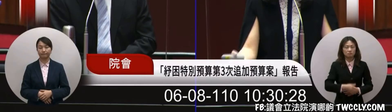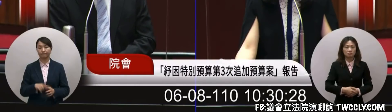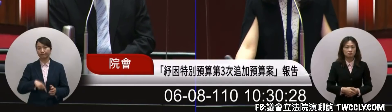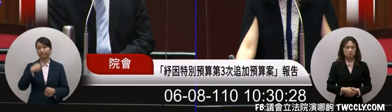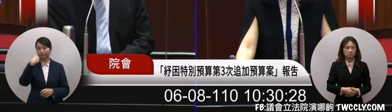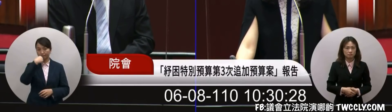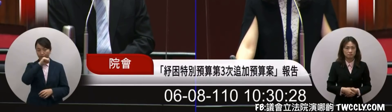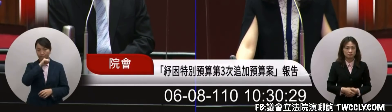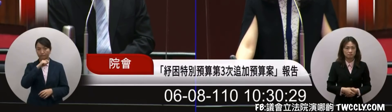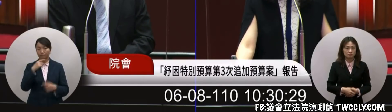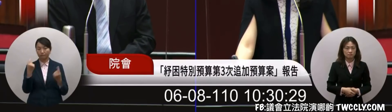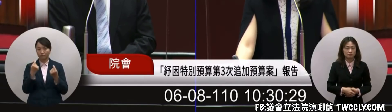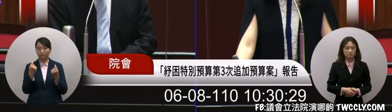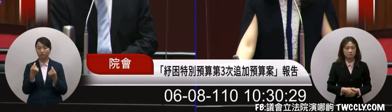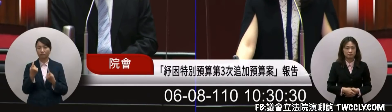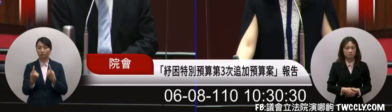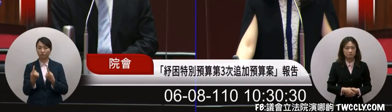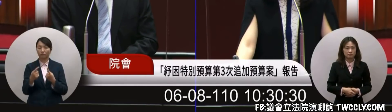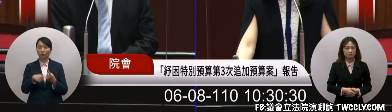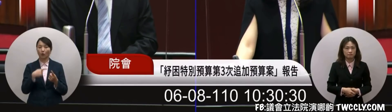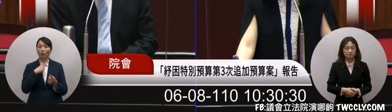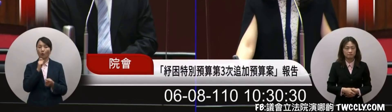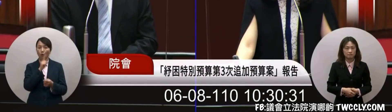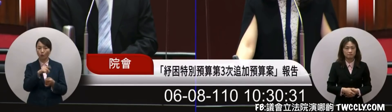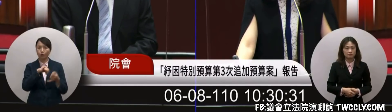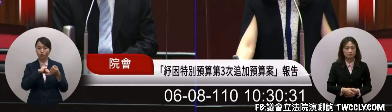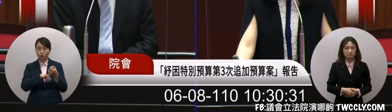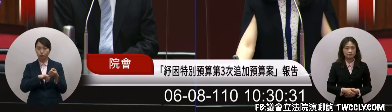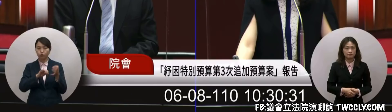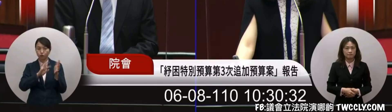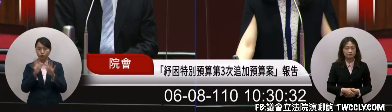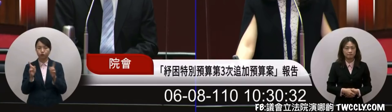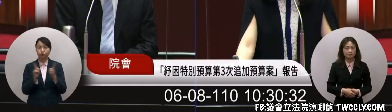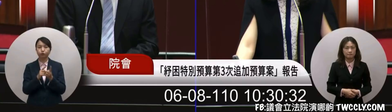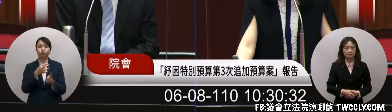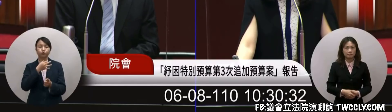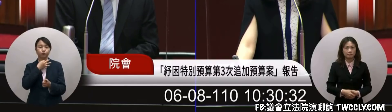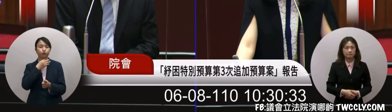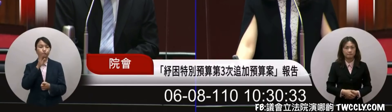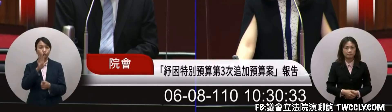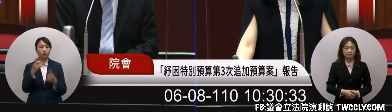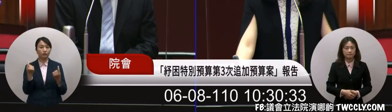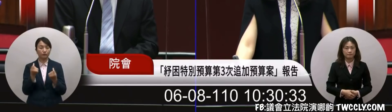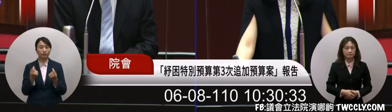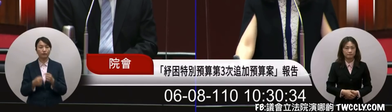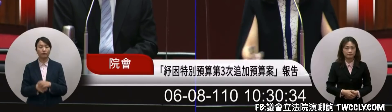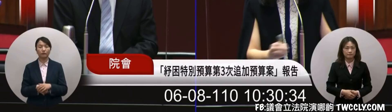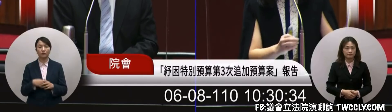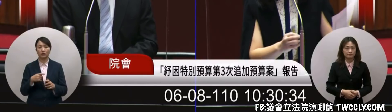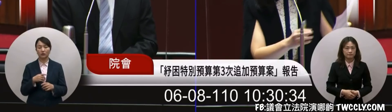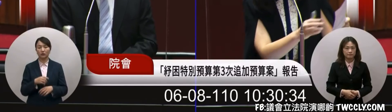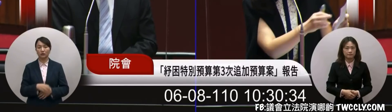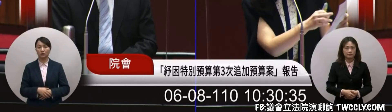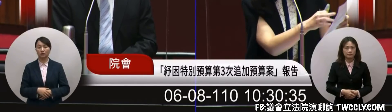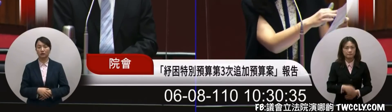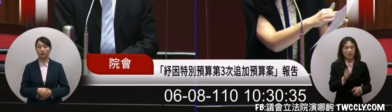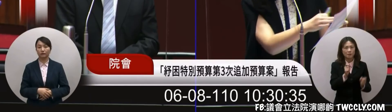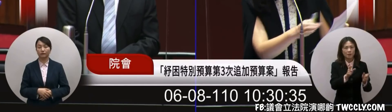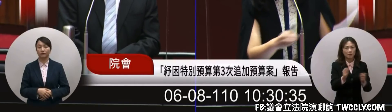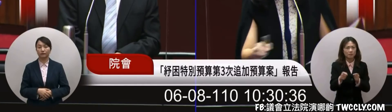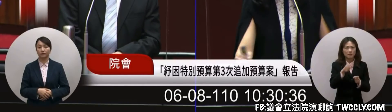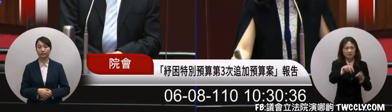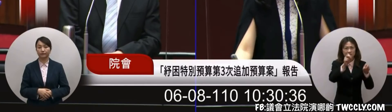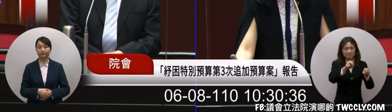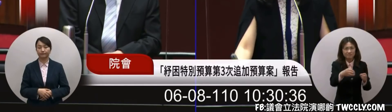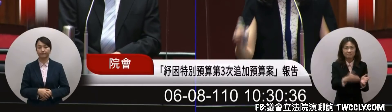台湾在相对采购疫苗上有面临困难，有一些是 你采购已经采购，你已